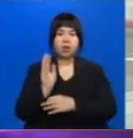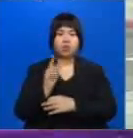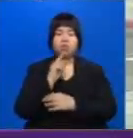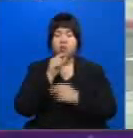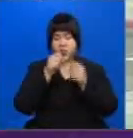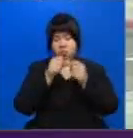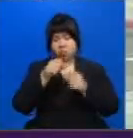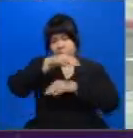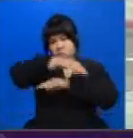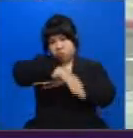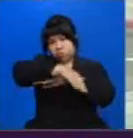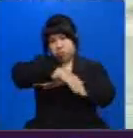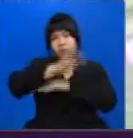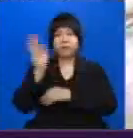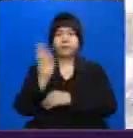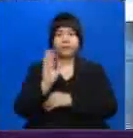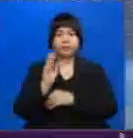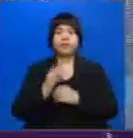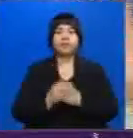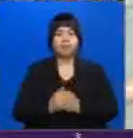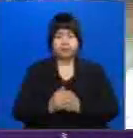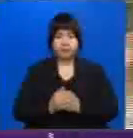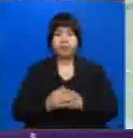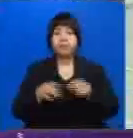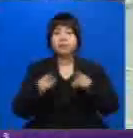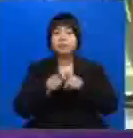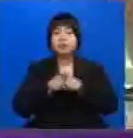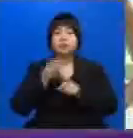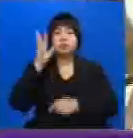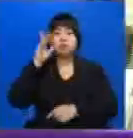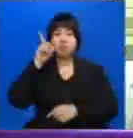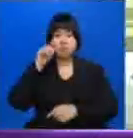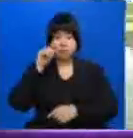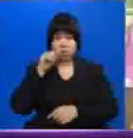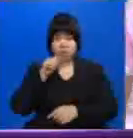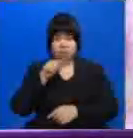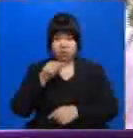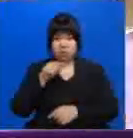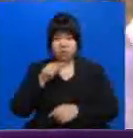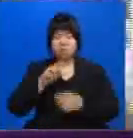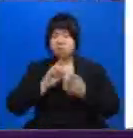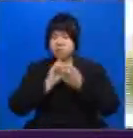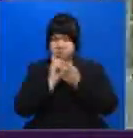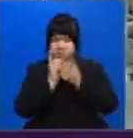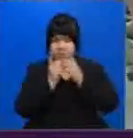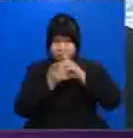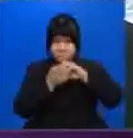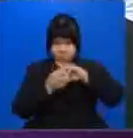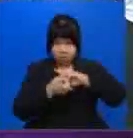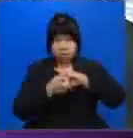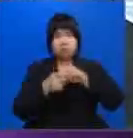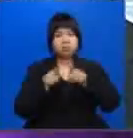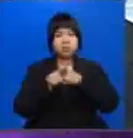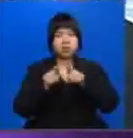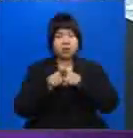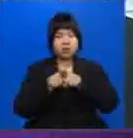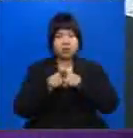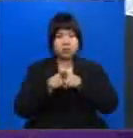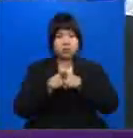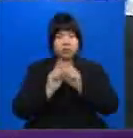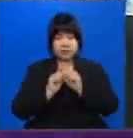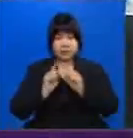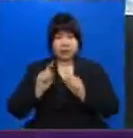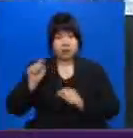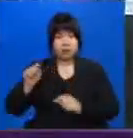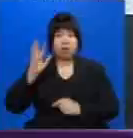ามไม่อยู่เย็นมาก เช่นเดียวกันกับผู้ปกครองหลายคนที่จะปรับตัวให้เข้ากับสถานการณ์ที่เกิดขึ้นแต่ก็ยังมีผู้ปกครอง